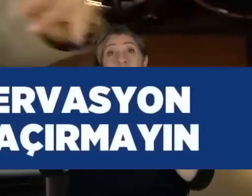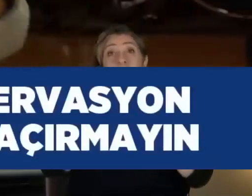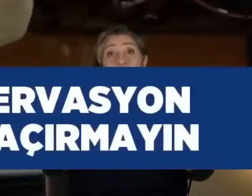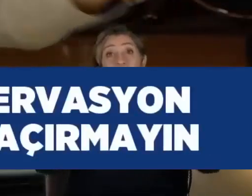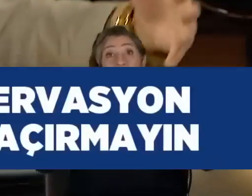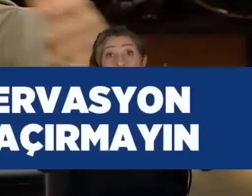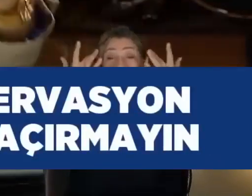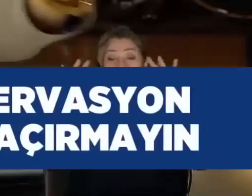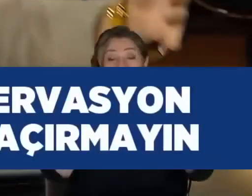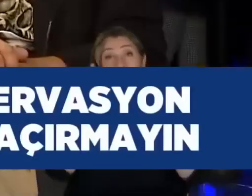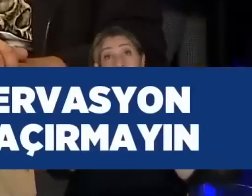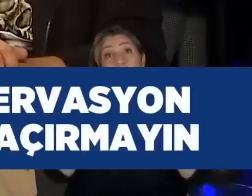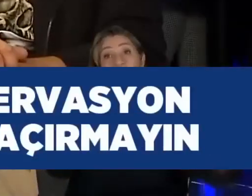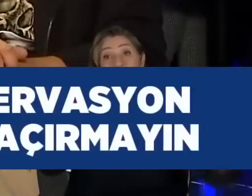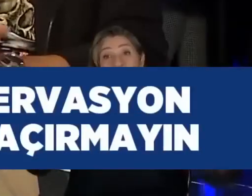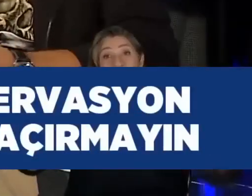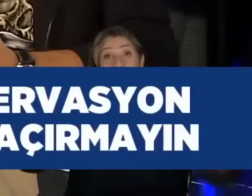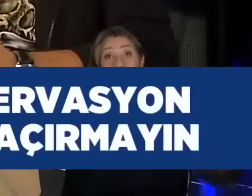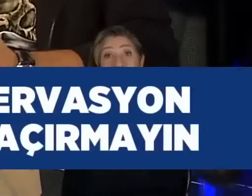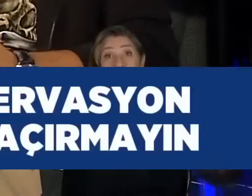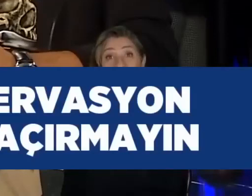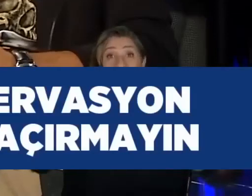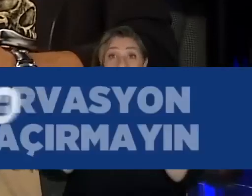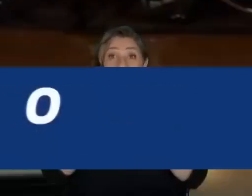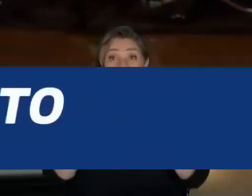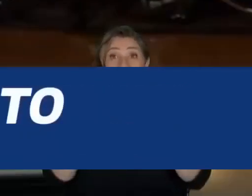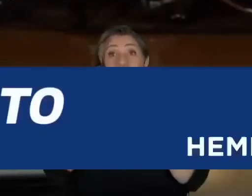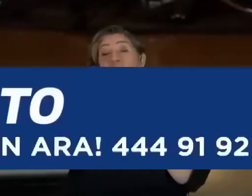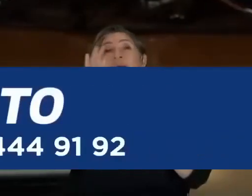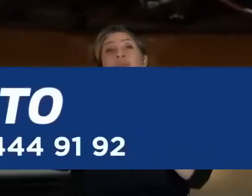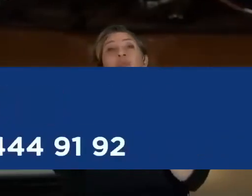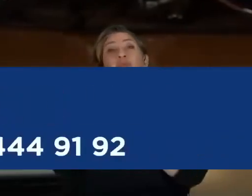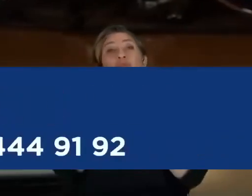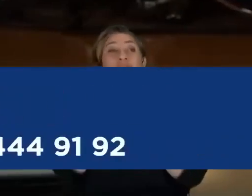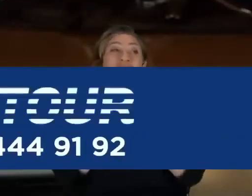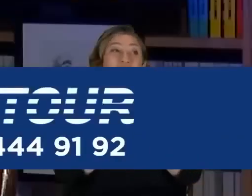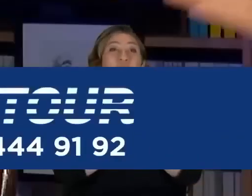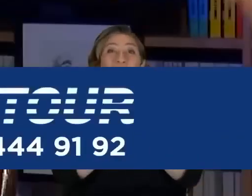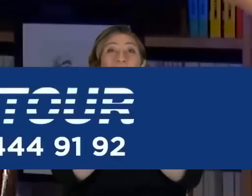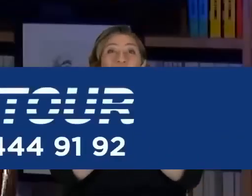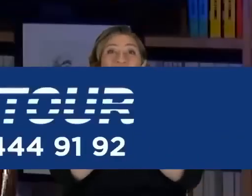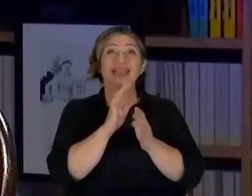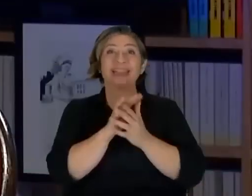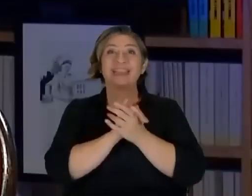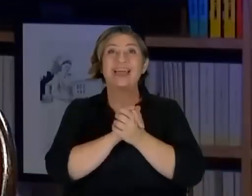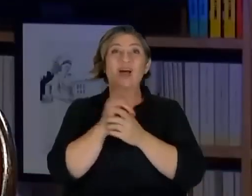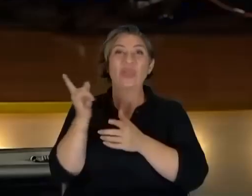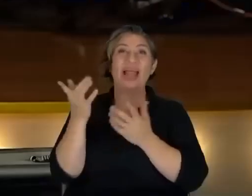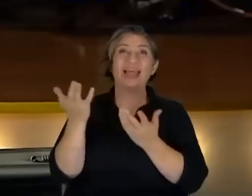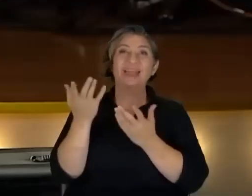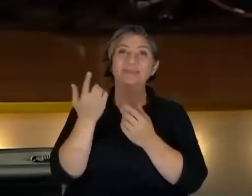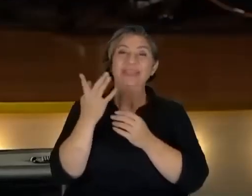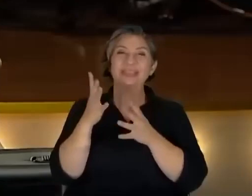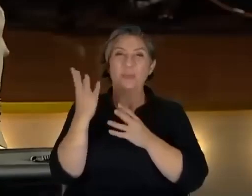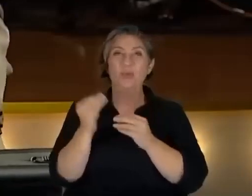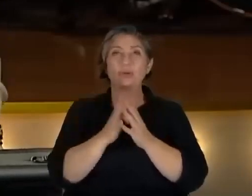sürü farklı evet. Kültürlere göre farklılaşan formu var. Bu hep sizinle konuşacağımız şeyler, evet, kusura bakmayın. Çünkü. Yani onlarla böyle şey